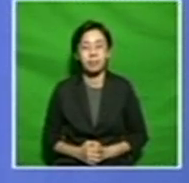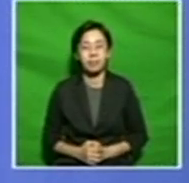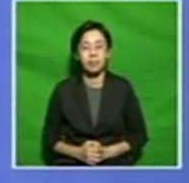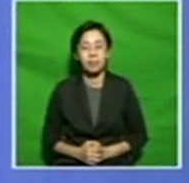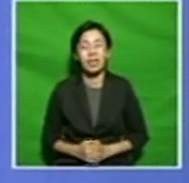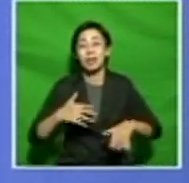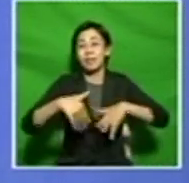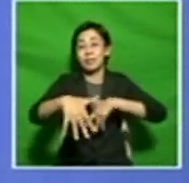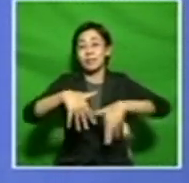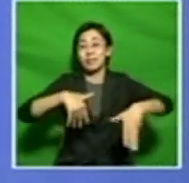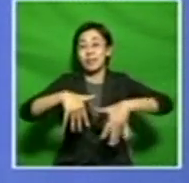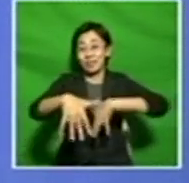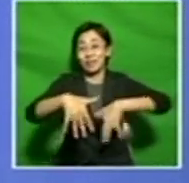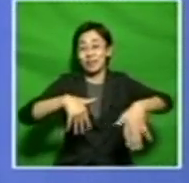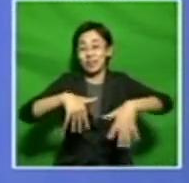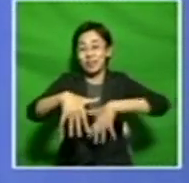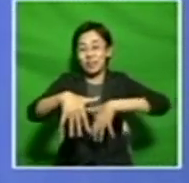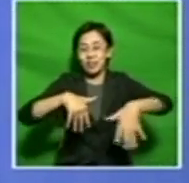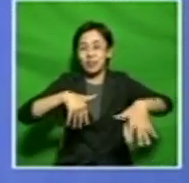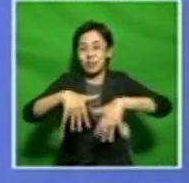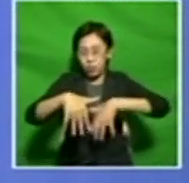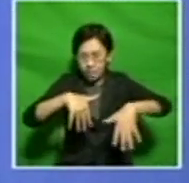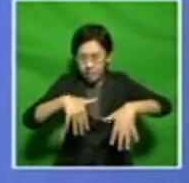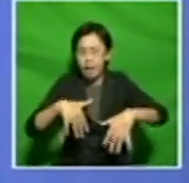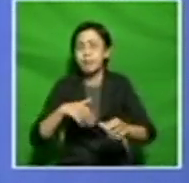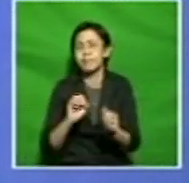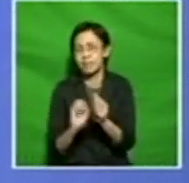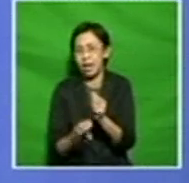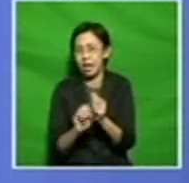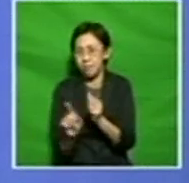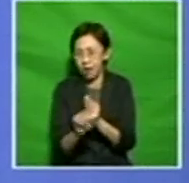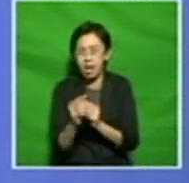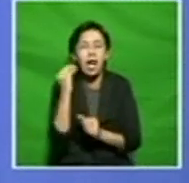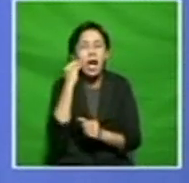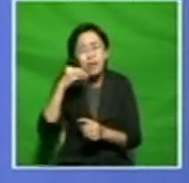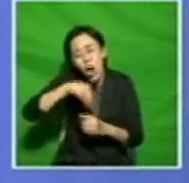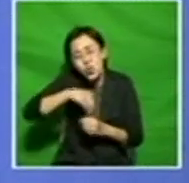ประชาชนนั้นควรที่จะอยู่บ้าน